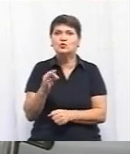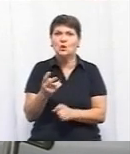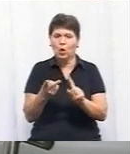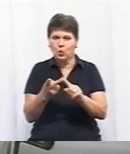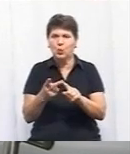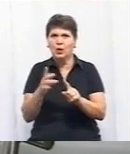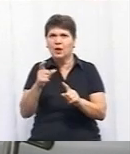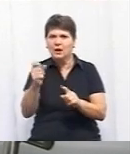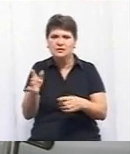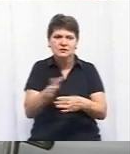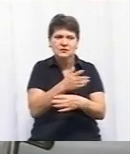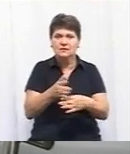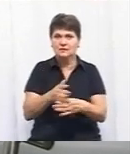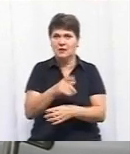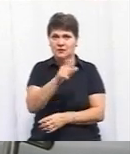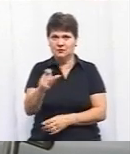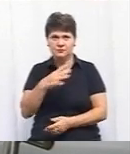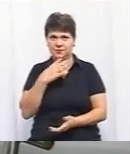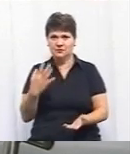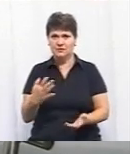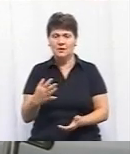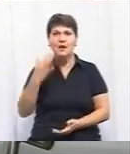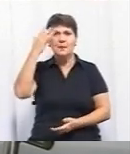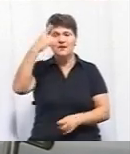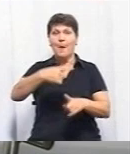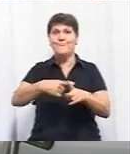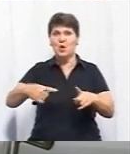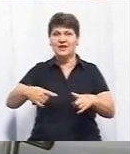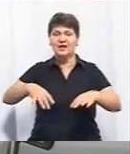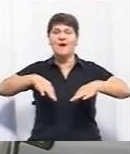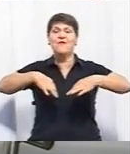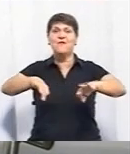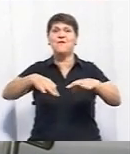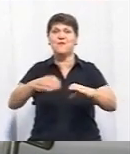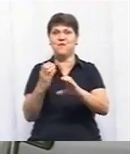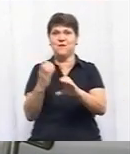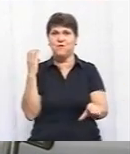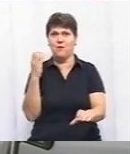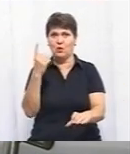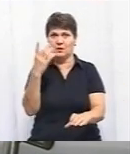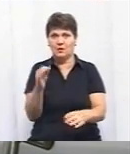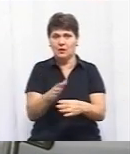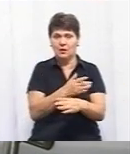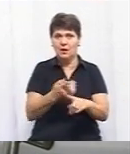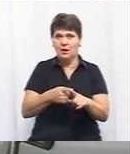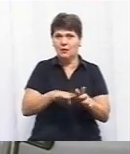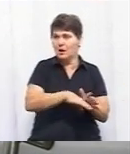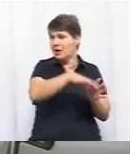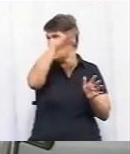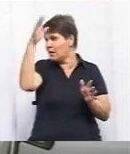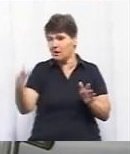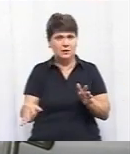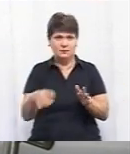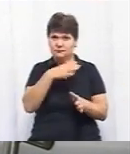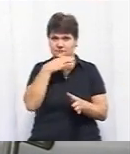велика кількість робітників треба. Поставте половину, 10 фур, відсортувати людей за день. Це така туча людей, яким треба